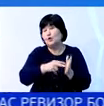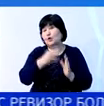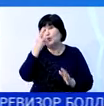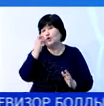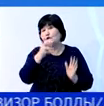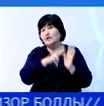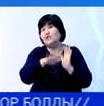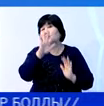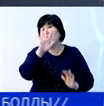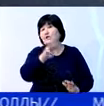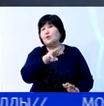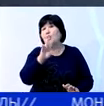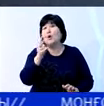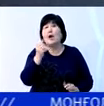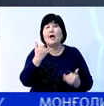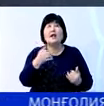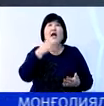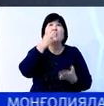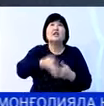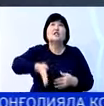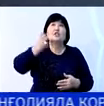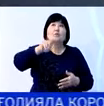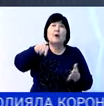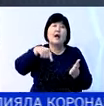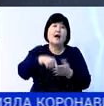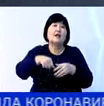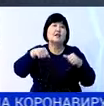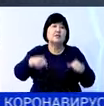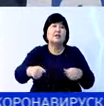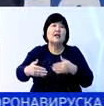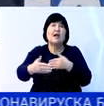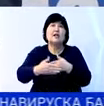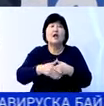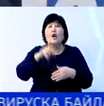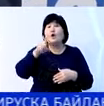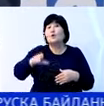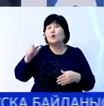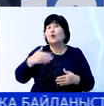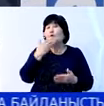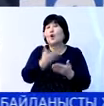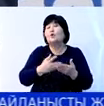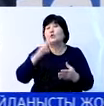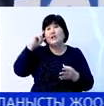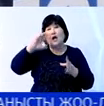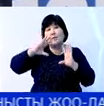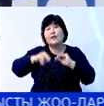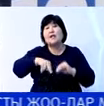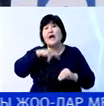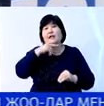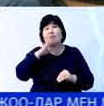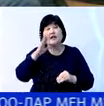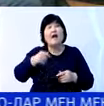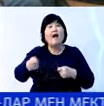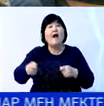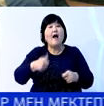385 миллион теңге қаралды. Есепті жиындар халықты билікке жақын етеді, тұрғындардың ұсыныс пікірлері еленеді. Ал